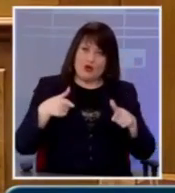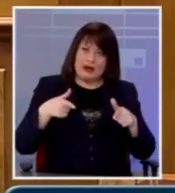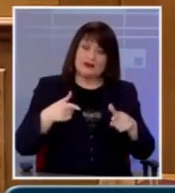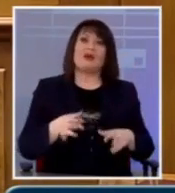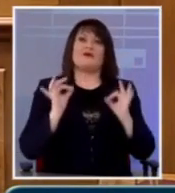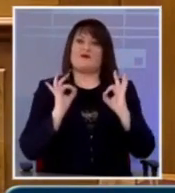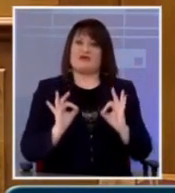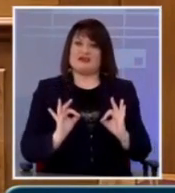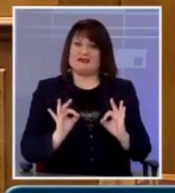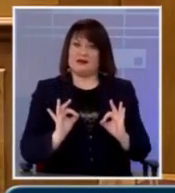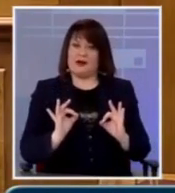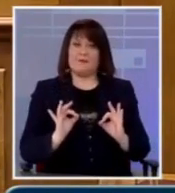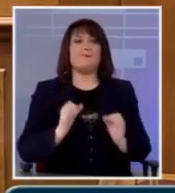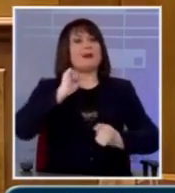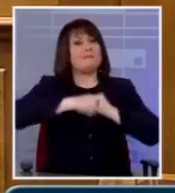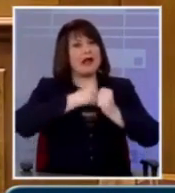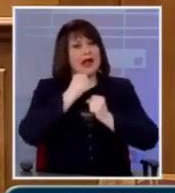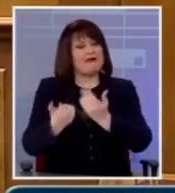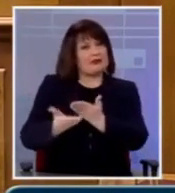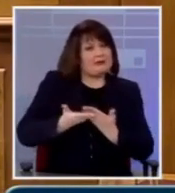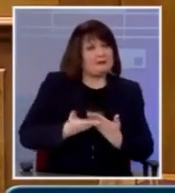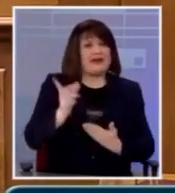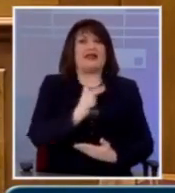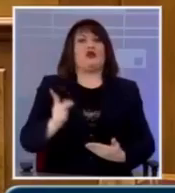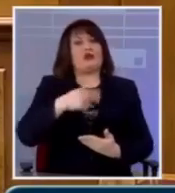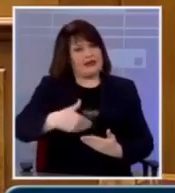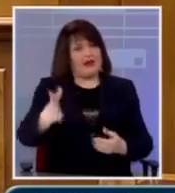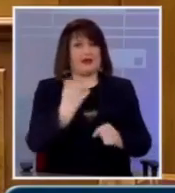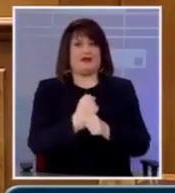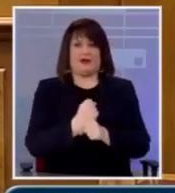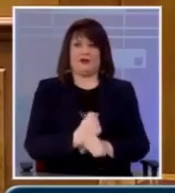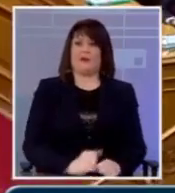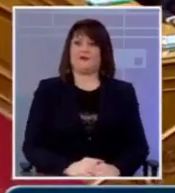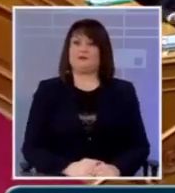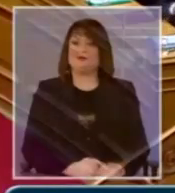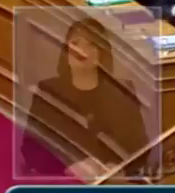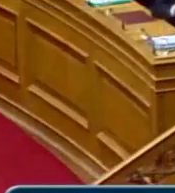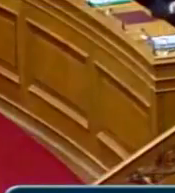και βεβαίως με τον αγώνα και τη στήριξη της κοινωνίας θα τα καταφέρουμε.